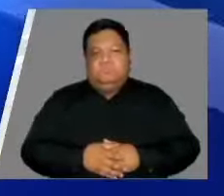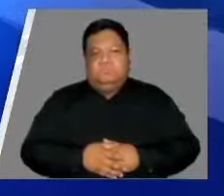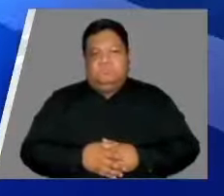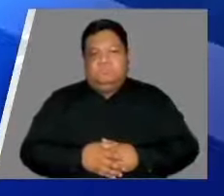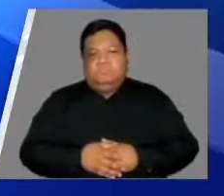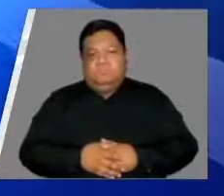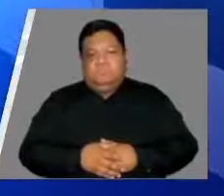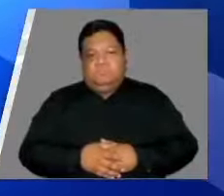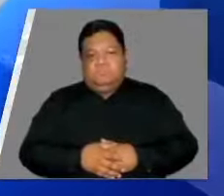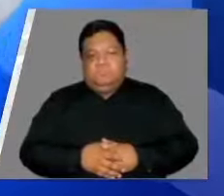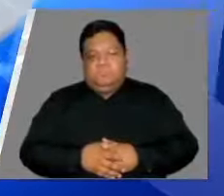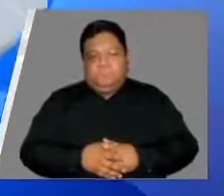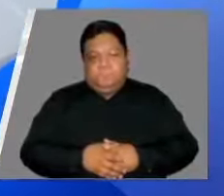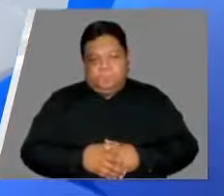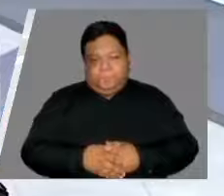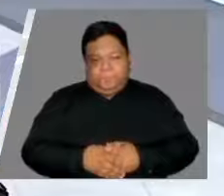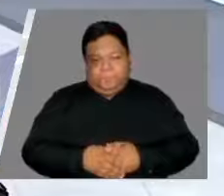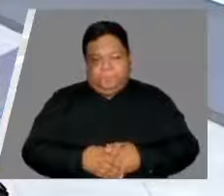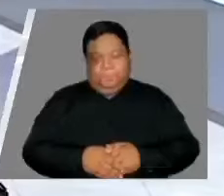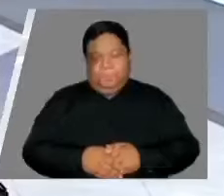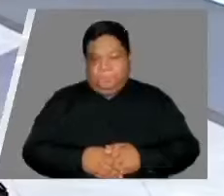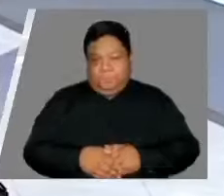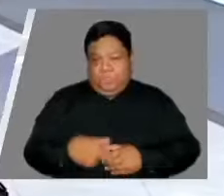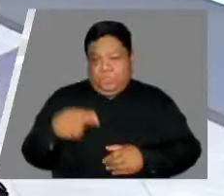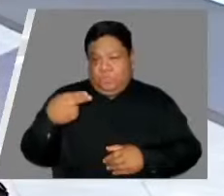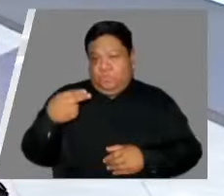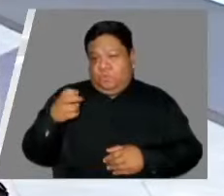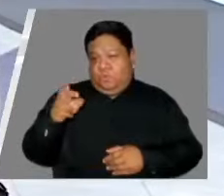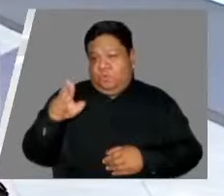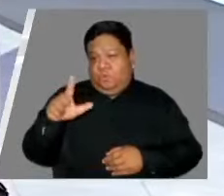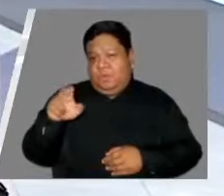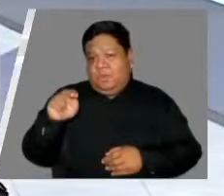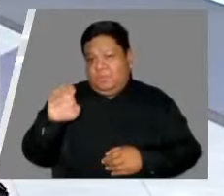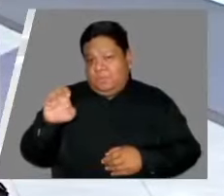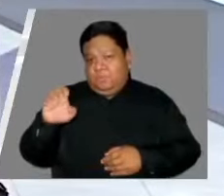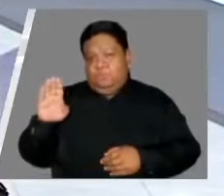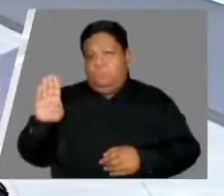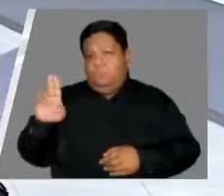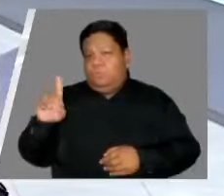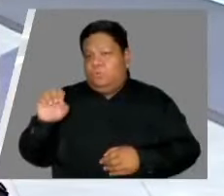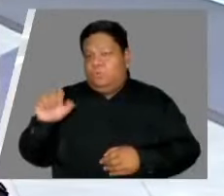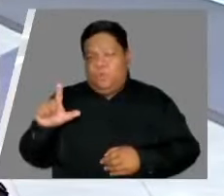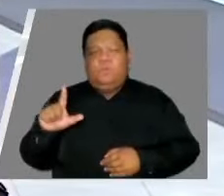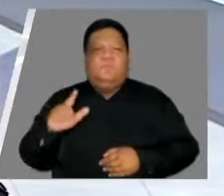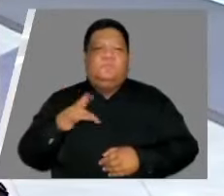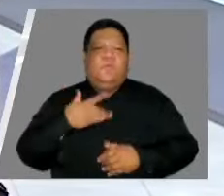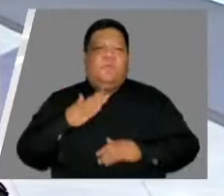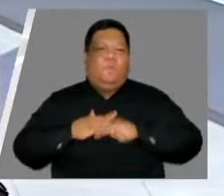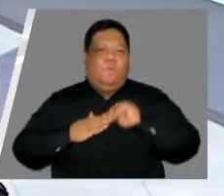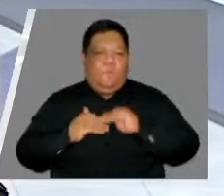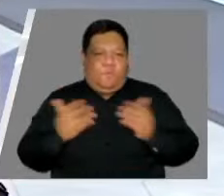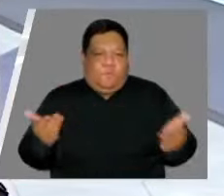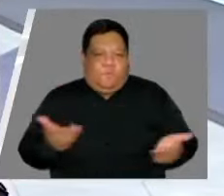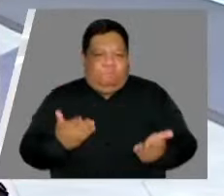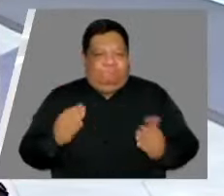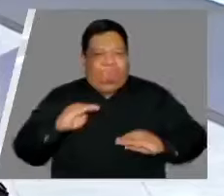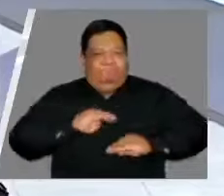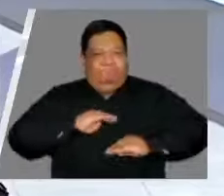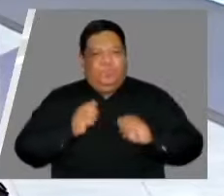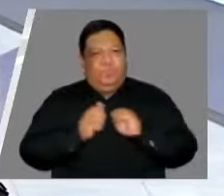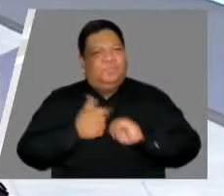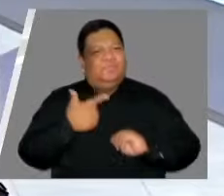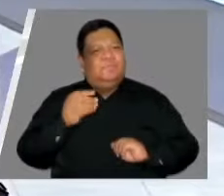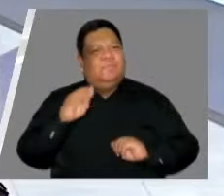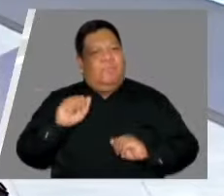At home na raw si Herlene Budol sa pagpirma niya bilang bagong miyembro ng Sparkle Family. Nagumapaw na confidence naman ang pinamalas